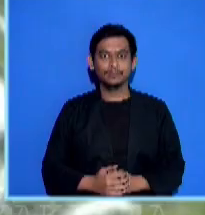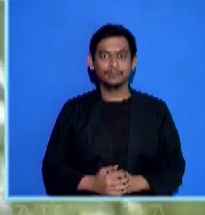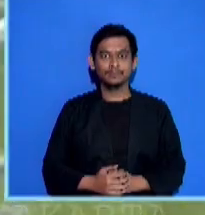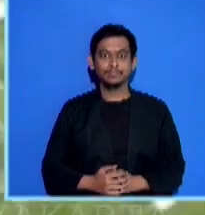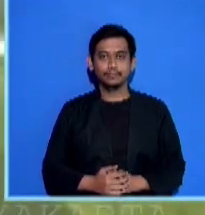langkungepetkenapan